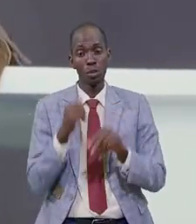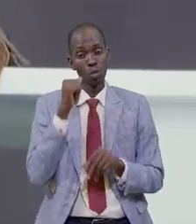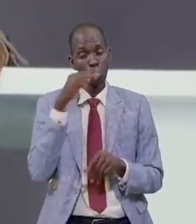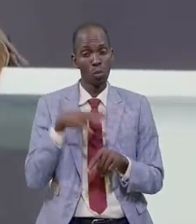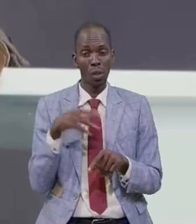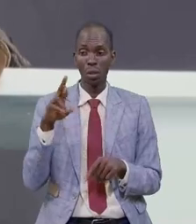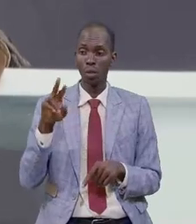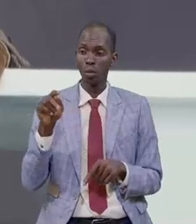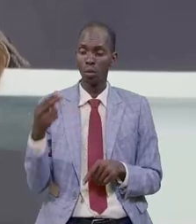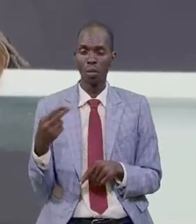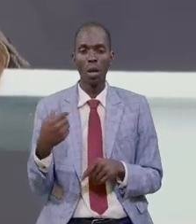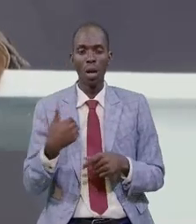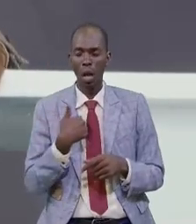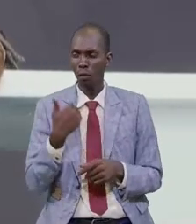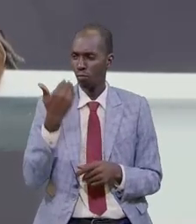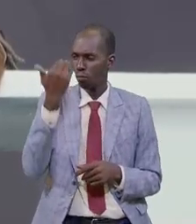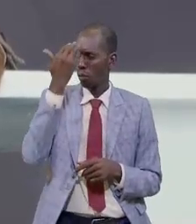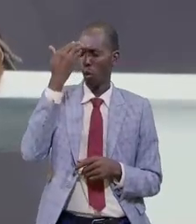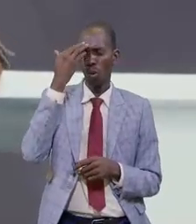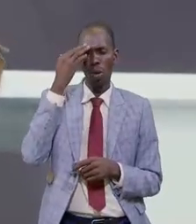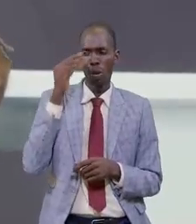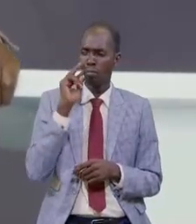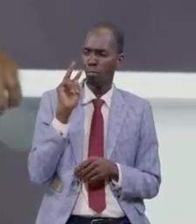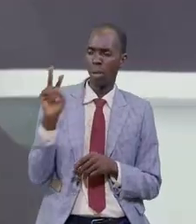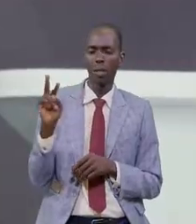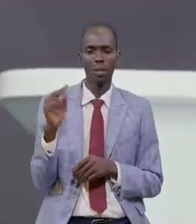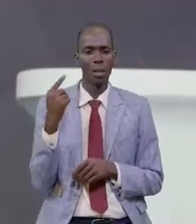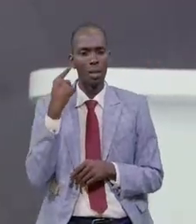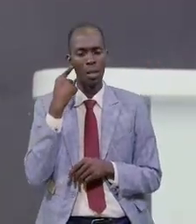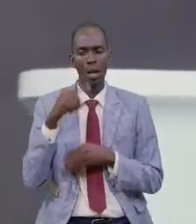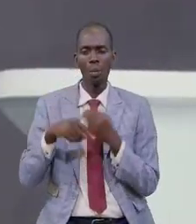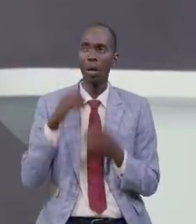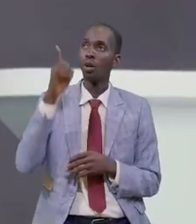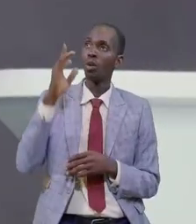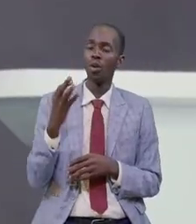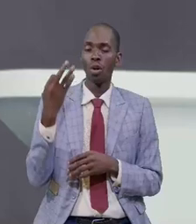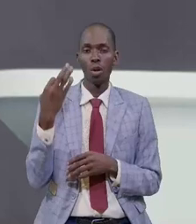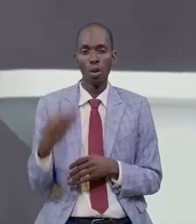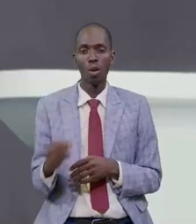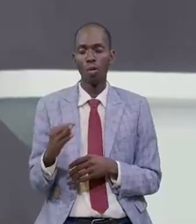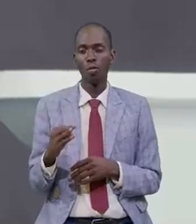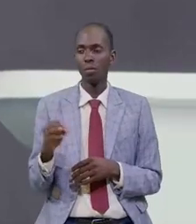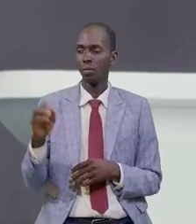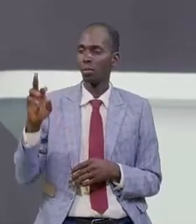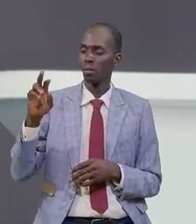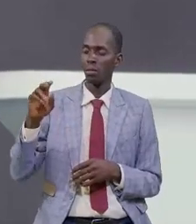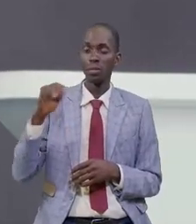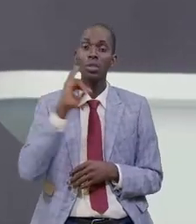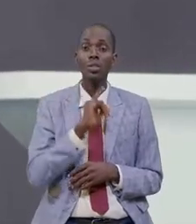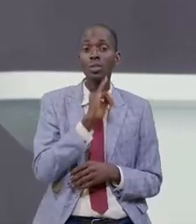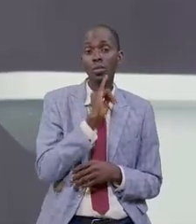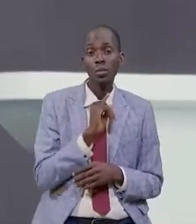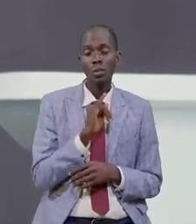le Dieu d'Israël le Dieu d'Abraham et le Dieu de Jacob et le dieu d'Isaac